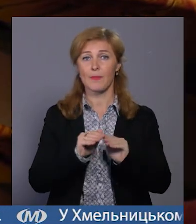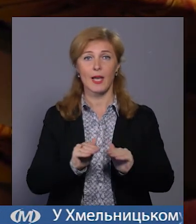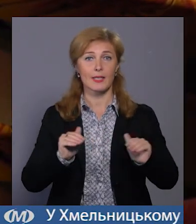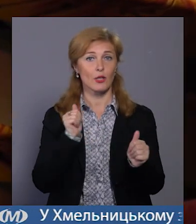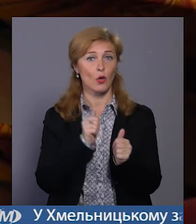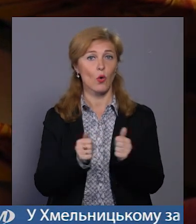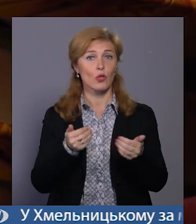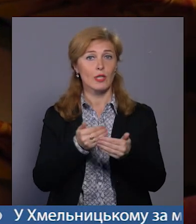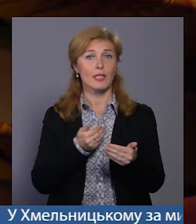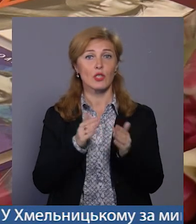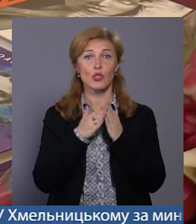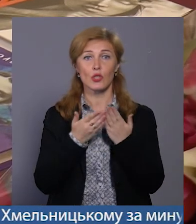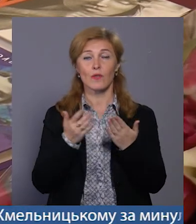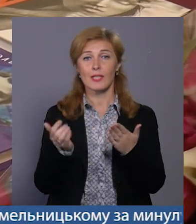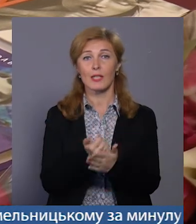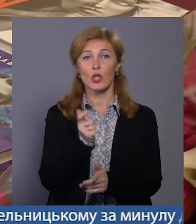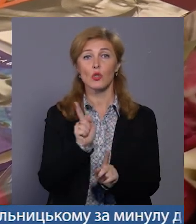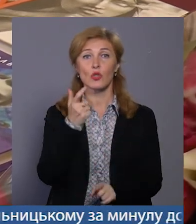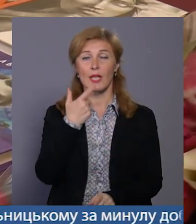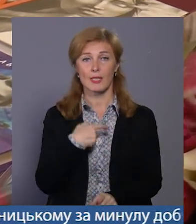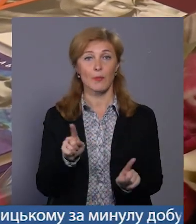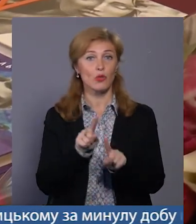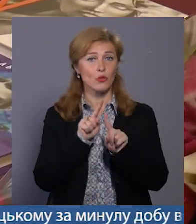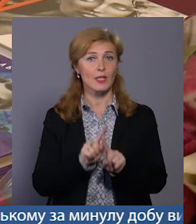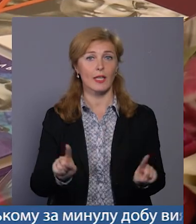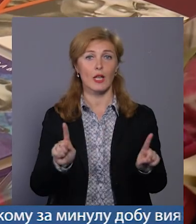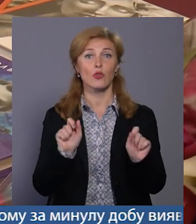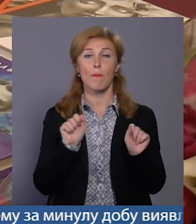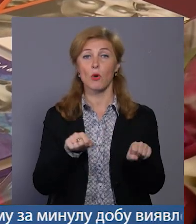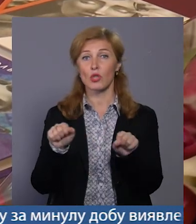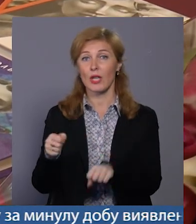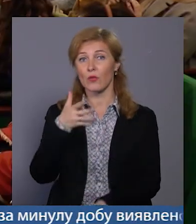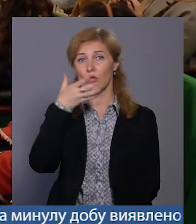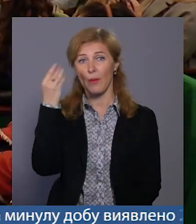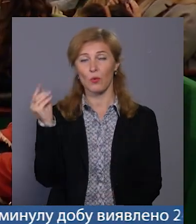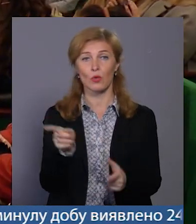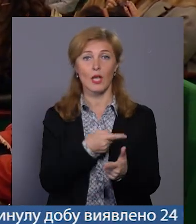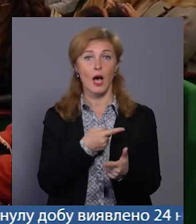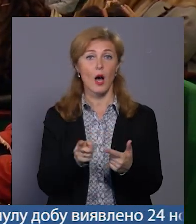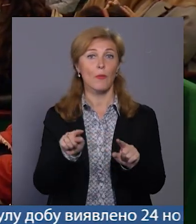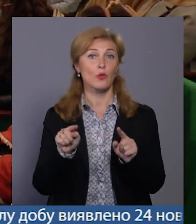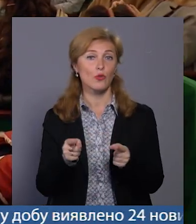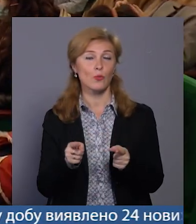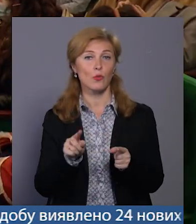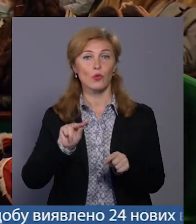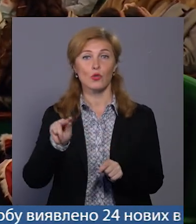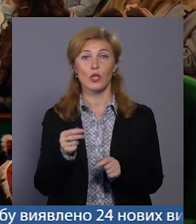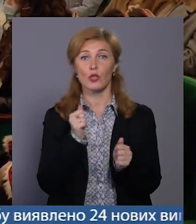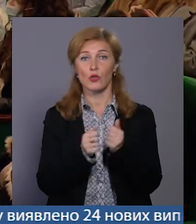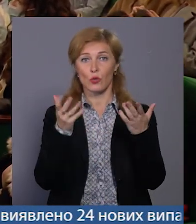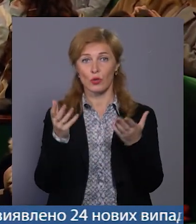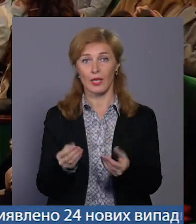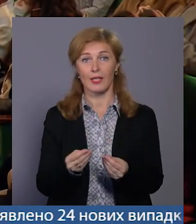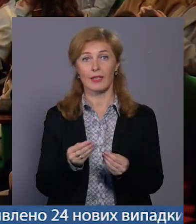із читачів знайде щось для себе. Щось таке, про що, можливо, забулося, чи чому через щоденний рейвах